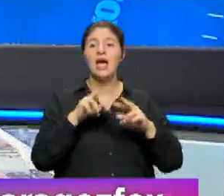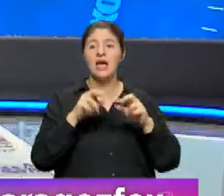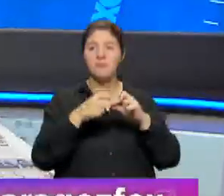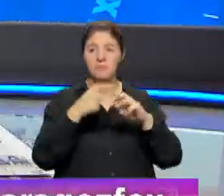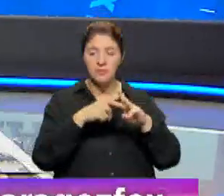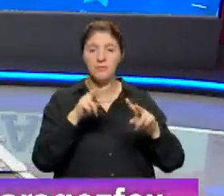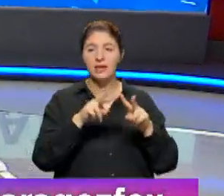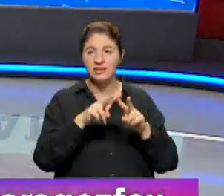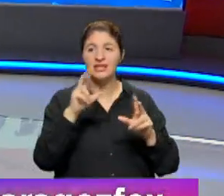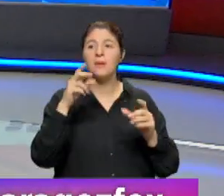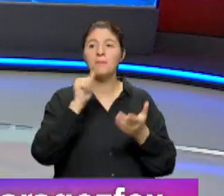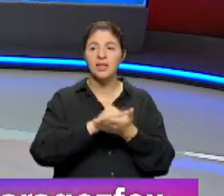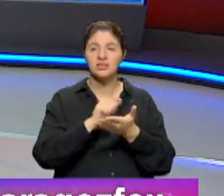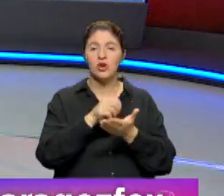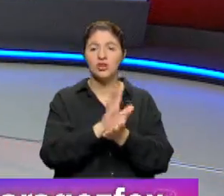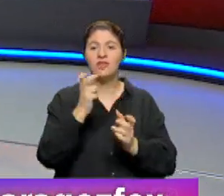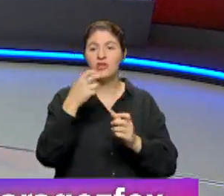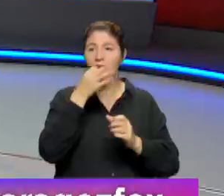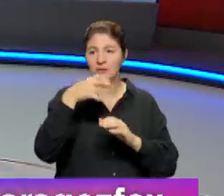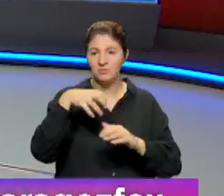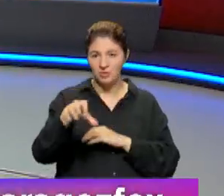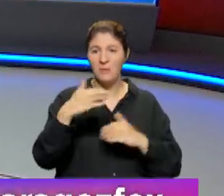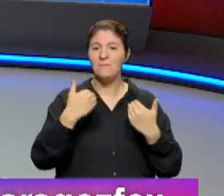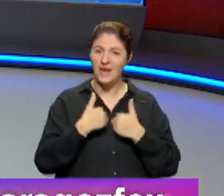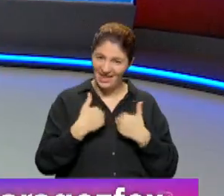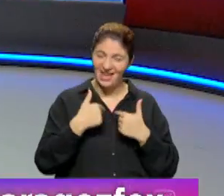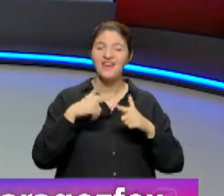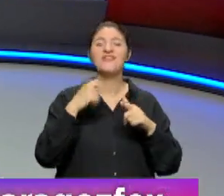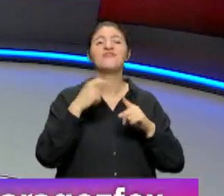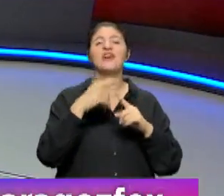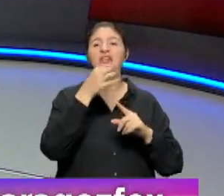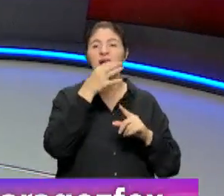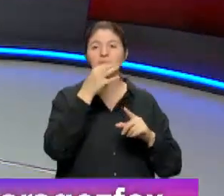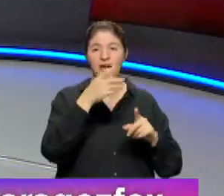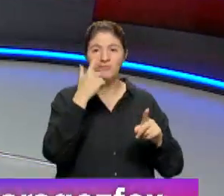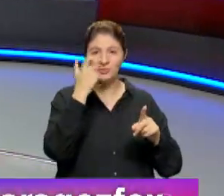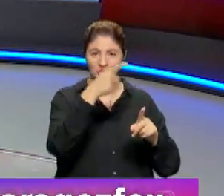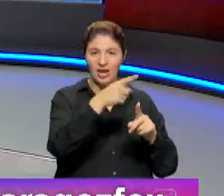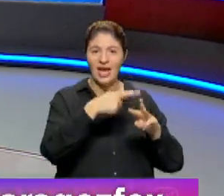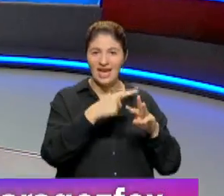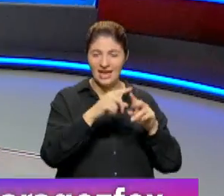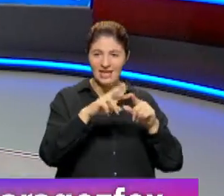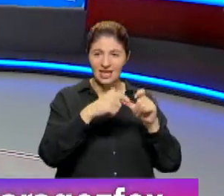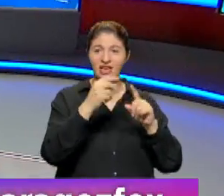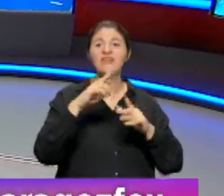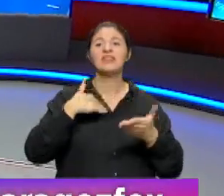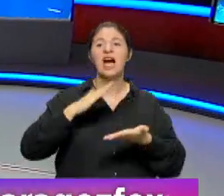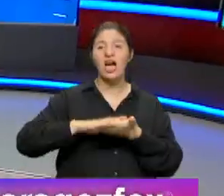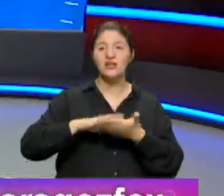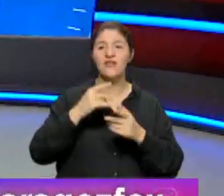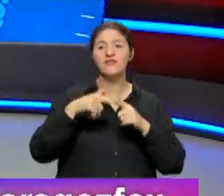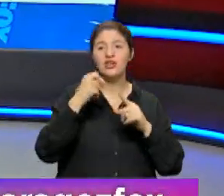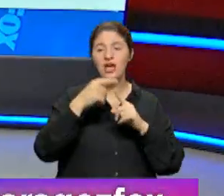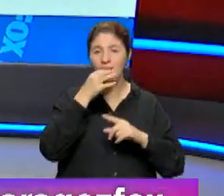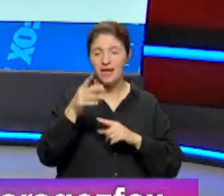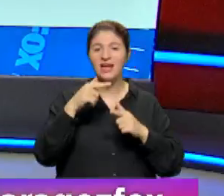basın ödülü televizyon haberciliği dalında bana Fox Ankara Haber müdürümüz Engin Yılmaz'a ve sevgili arkadaşımız Fox Haber'den